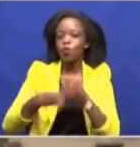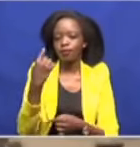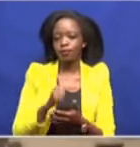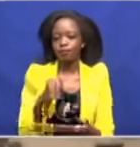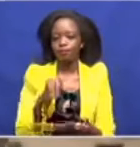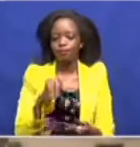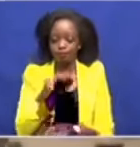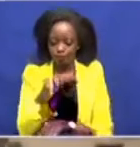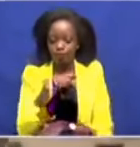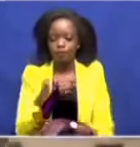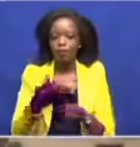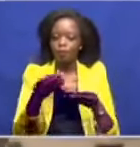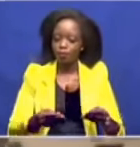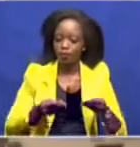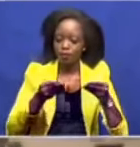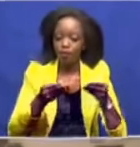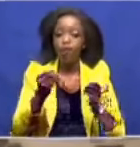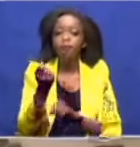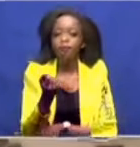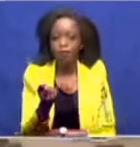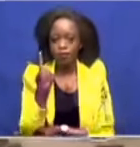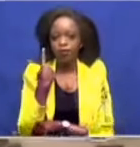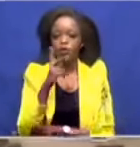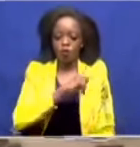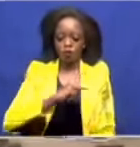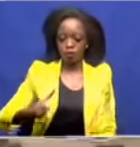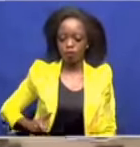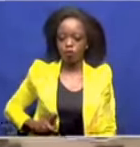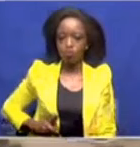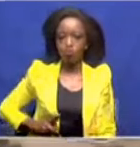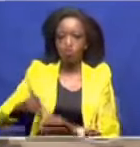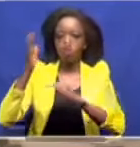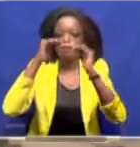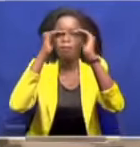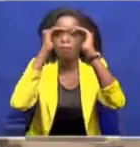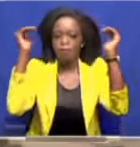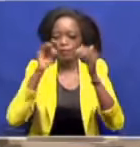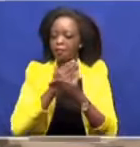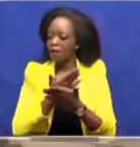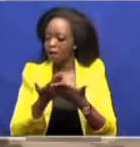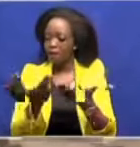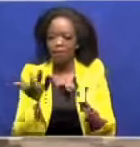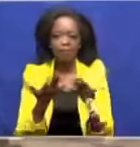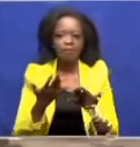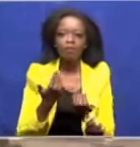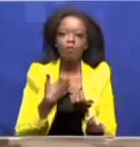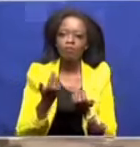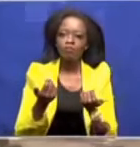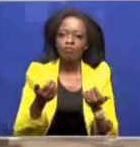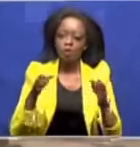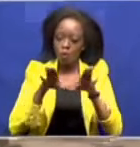Na wewe nitakupa funguo za ufalme wa mbingu. Lolote